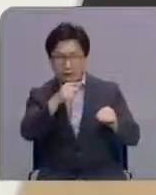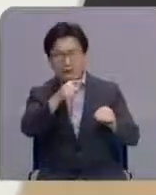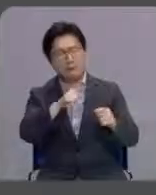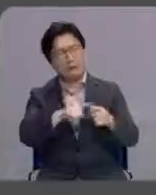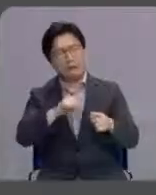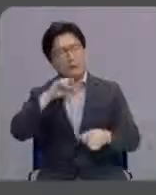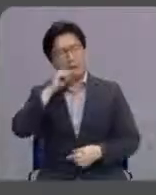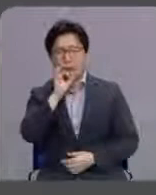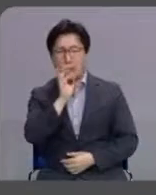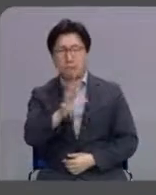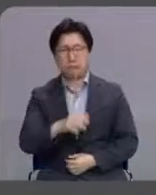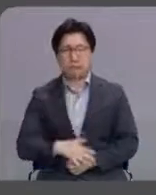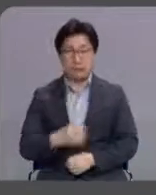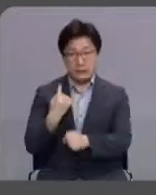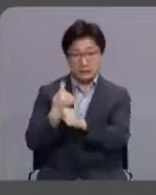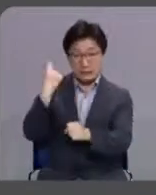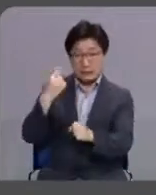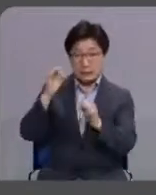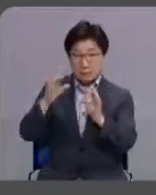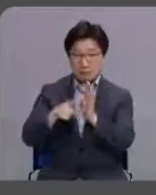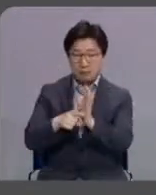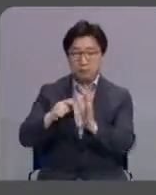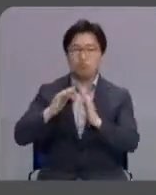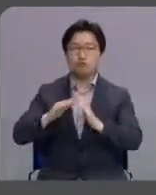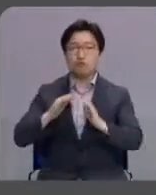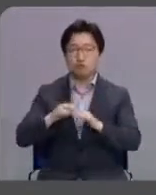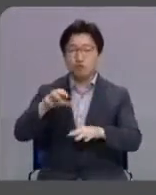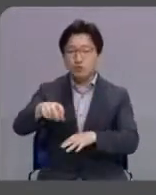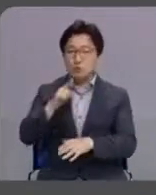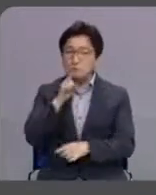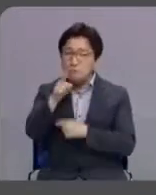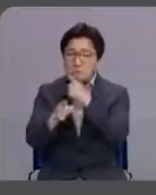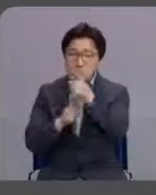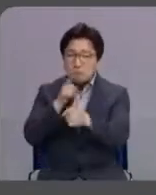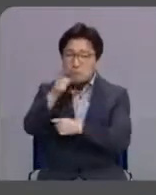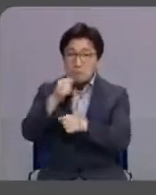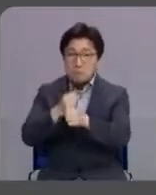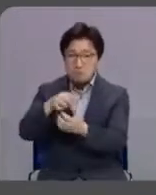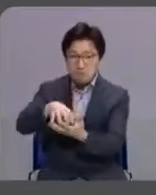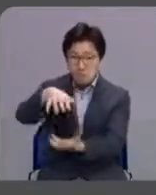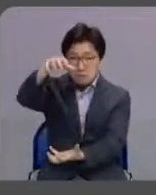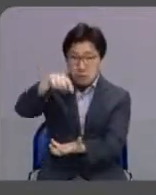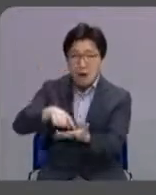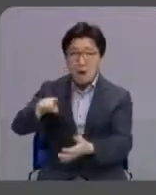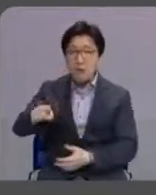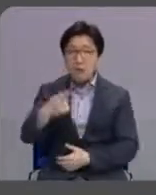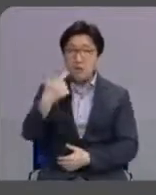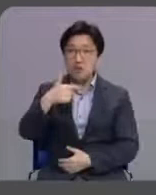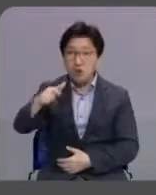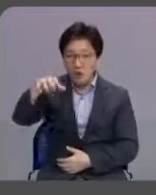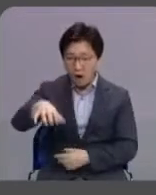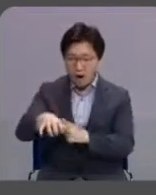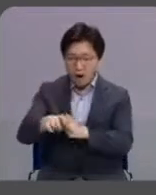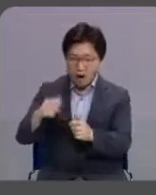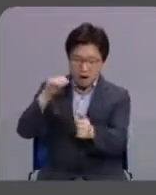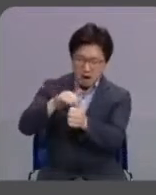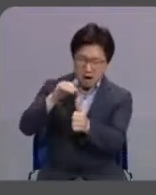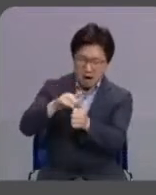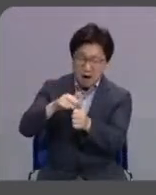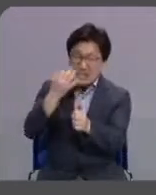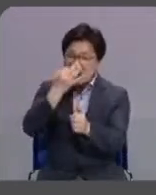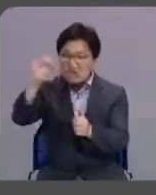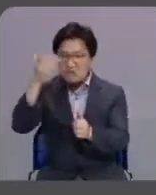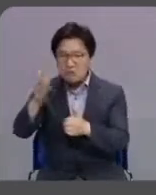드뭅니다. 지난해 고용노동부 전주지청에 접수된 직장 내 괴롭힘 신고 106건 가운데 괴롭힘이 인정된